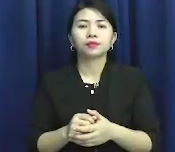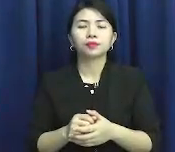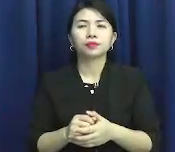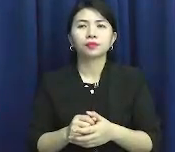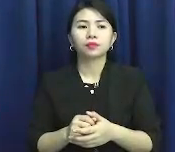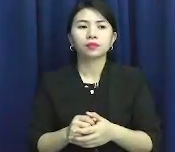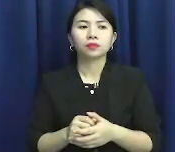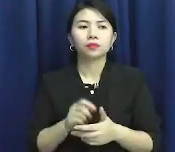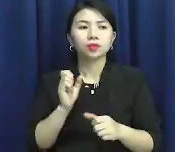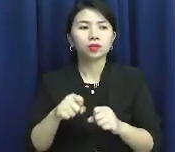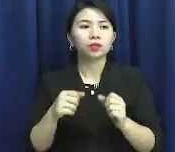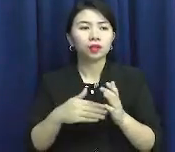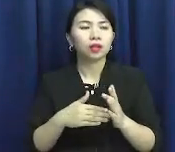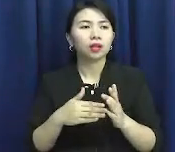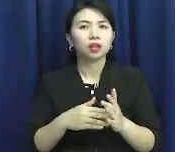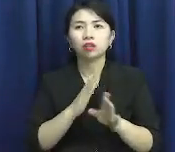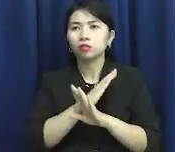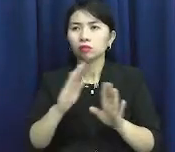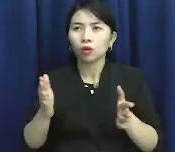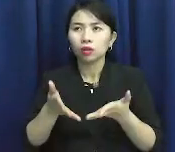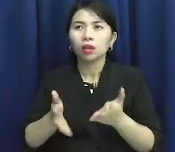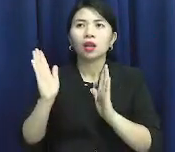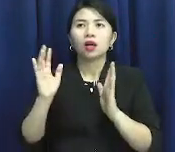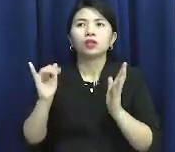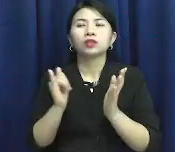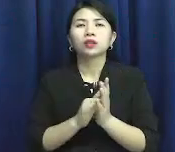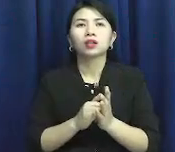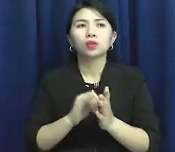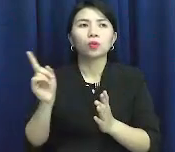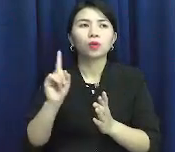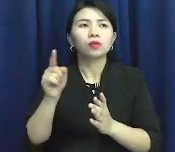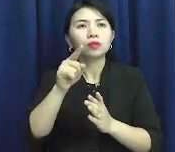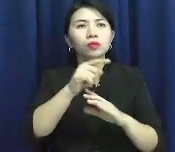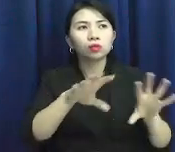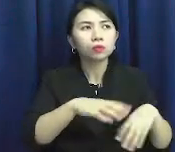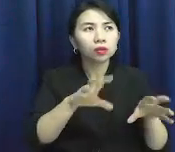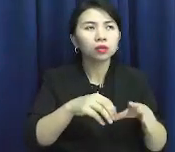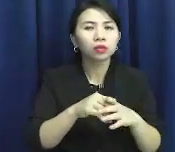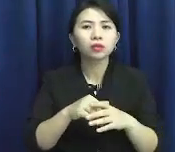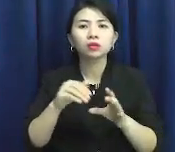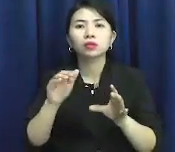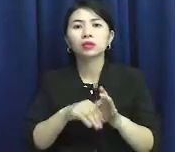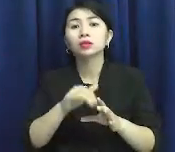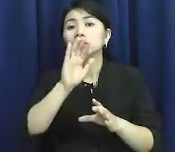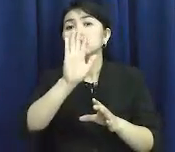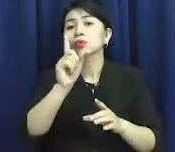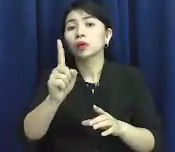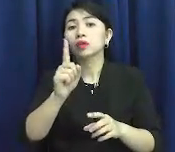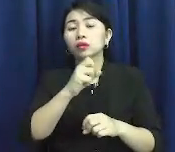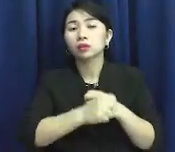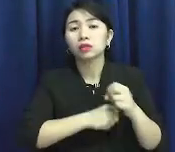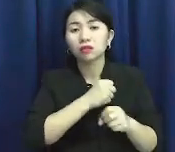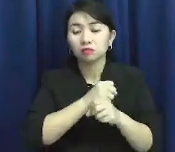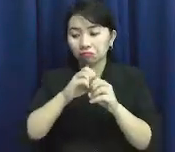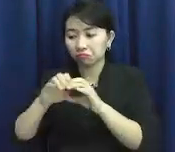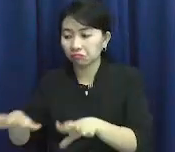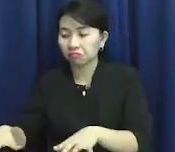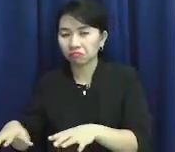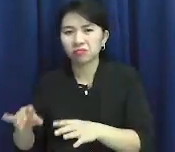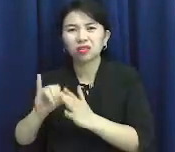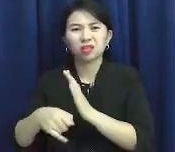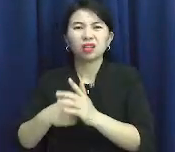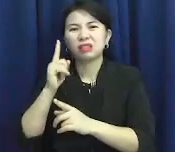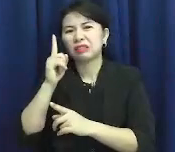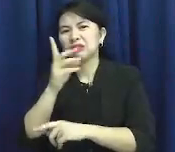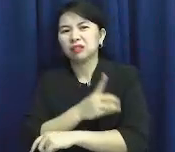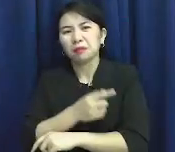Kaya huwag mong pahintulutan na yung tinrabaho mo sa loob ng isang taon, mawawala lang ng ilang araw dahil sa